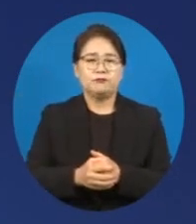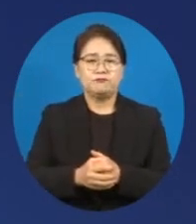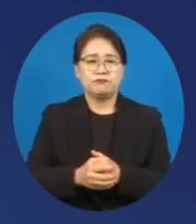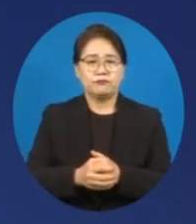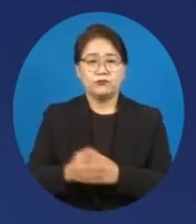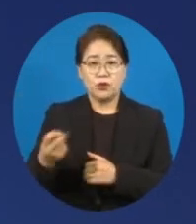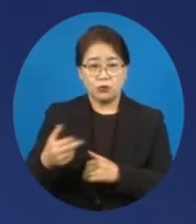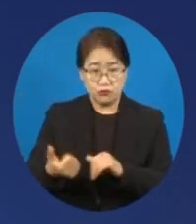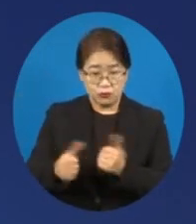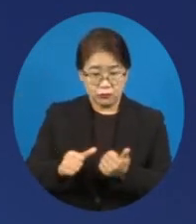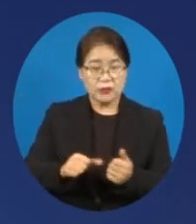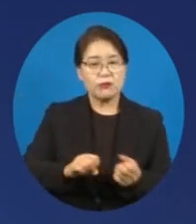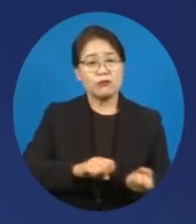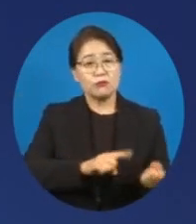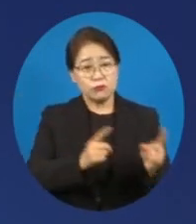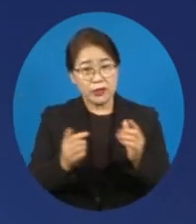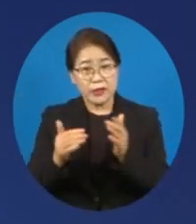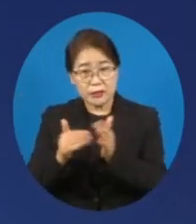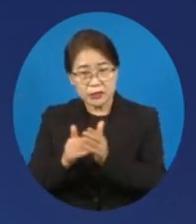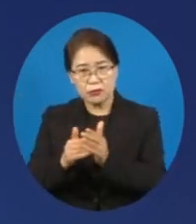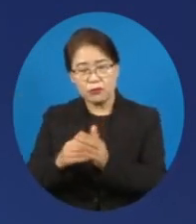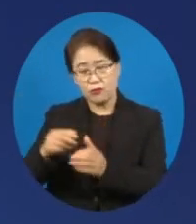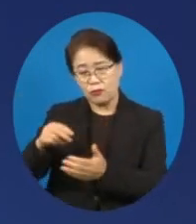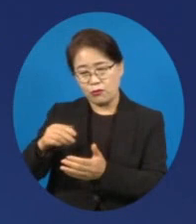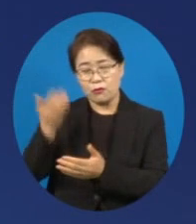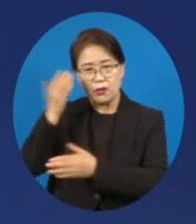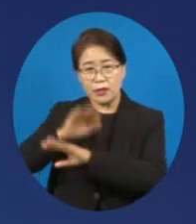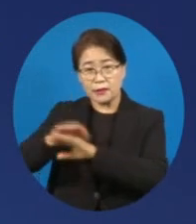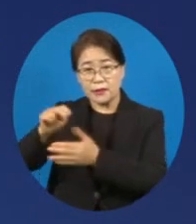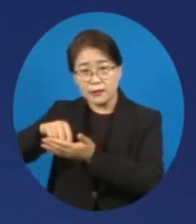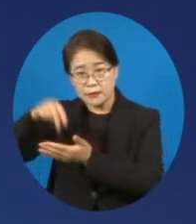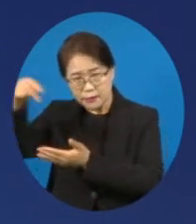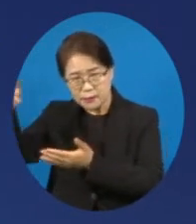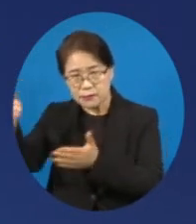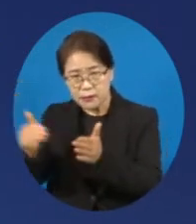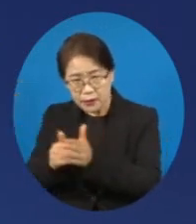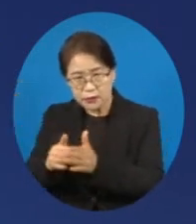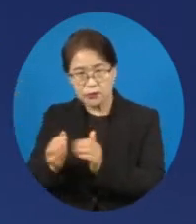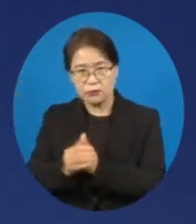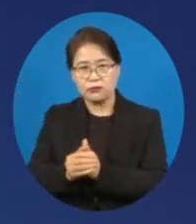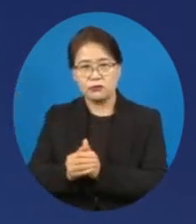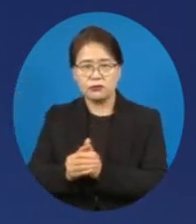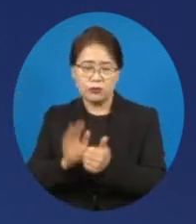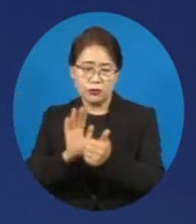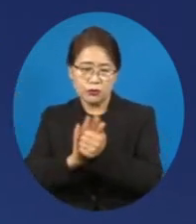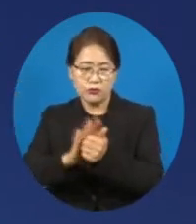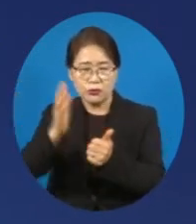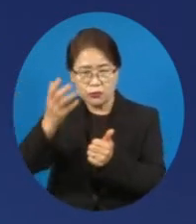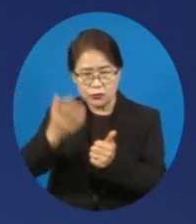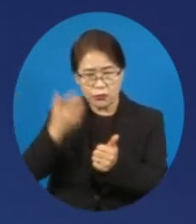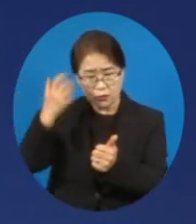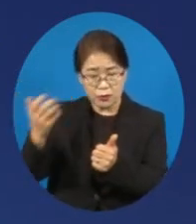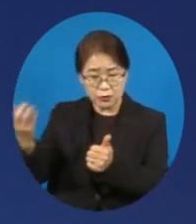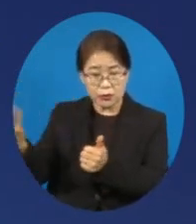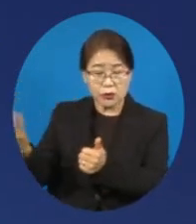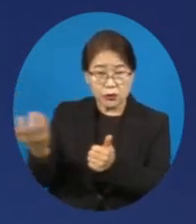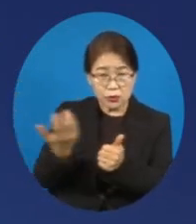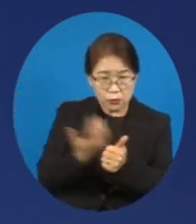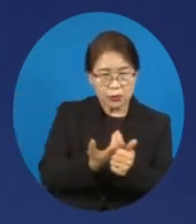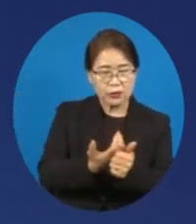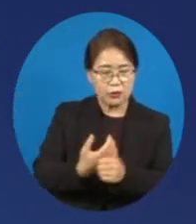그리고 죽음에서 부활하시고 승천하사 보혜사 성령을 우리 가운데 보내 주셔서